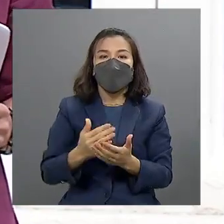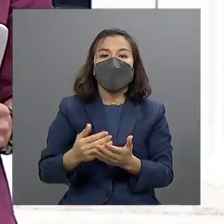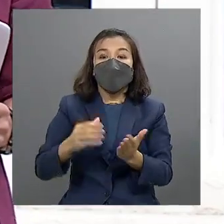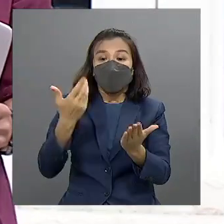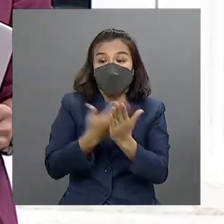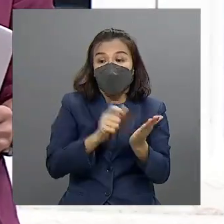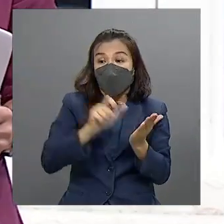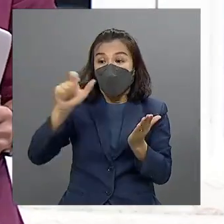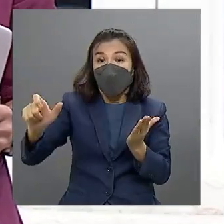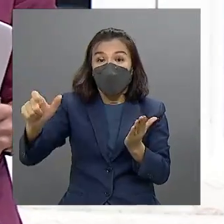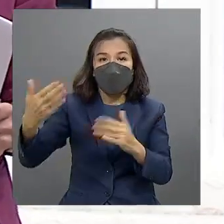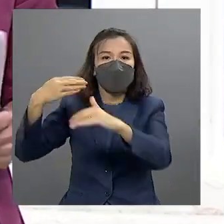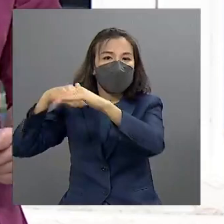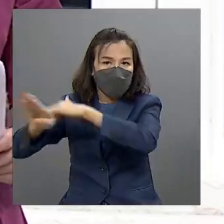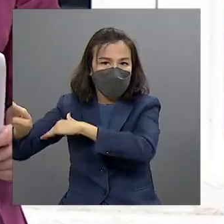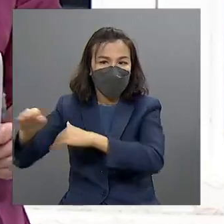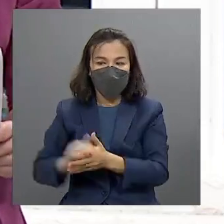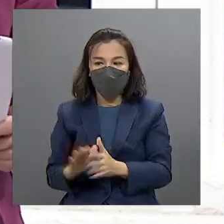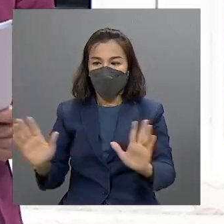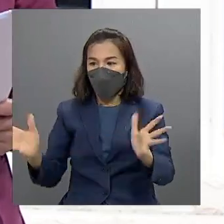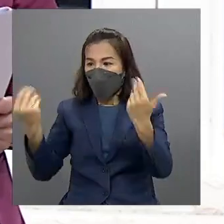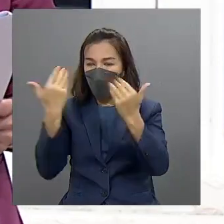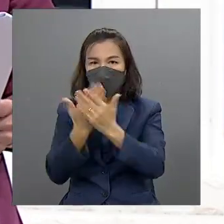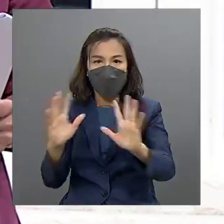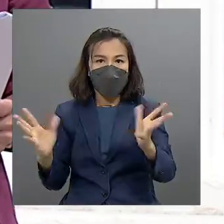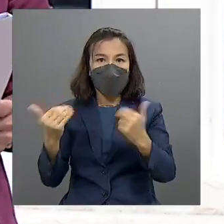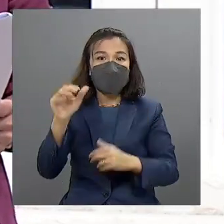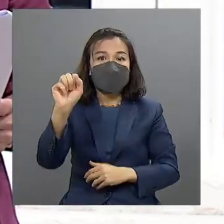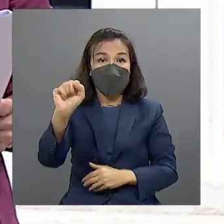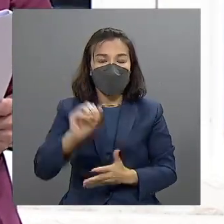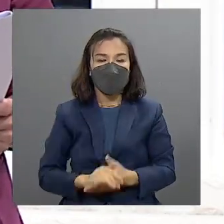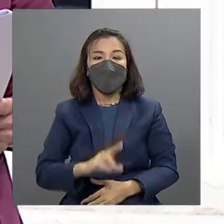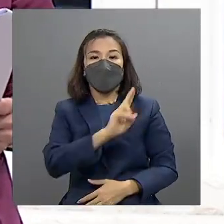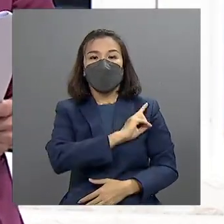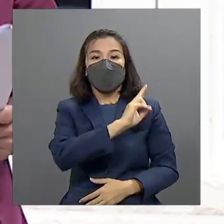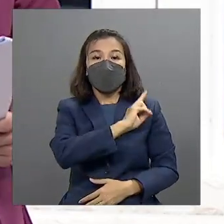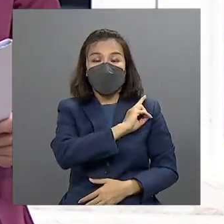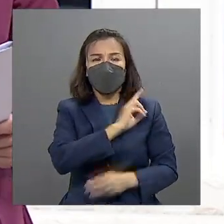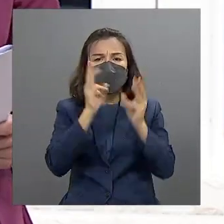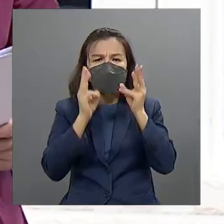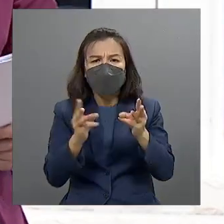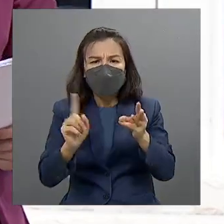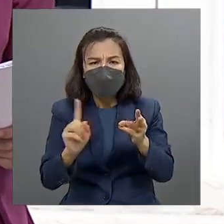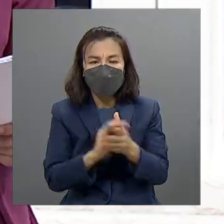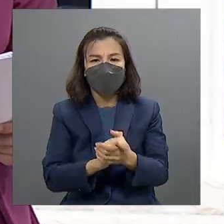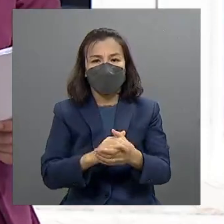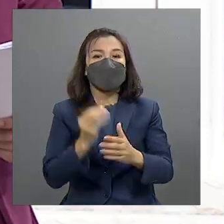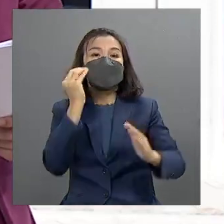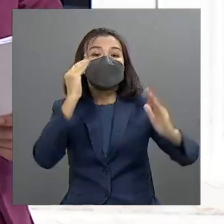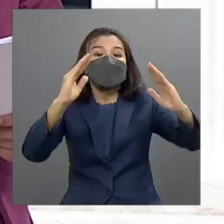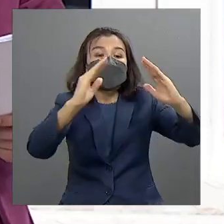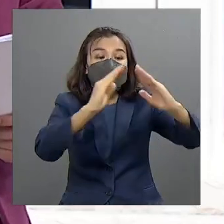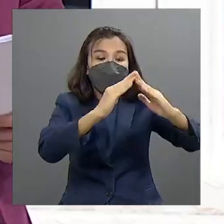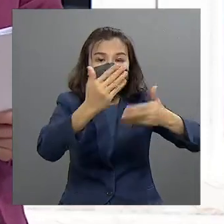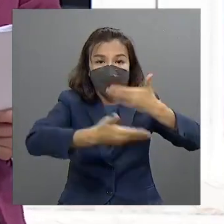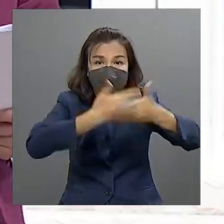นะคะนางสาวชะนดดาพันเ็อกวตัเอง ไป Post ใน Pitt ซื้อขายบ้านมอ 2 ขอราสค เขาต้องการจะซ้อท